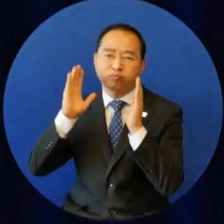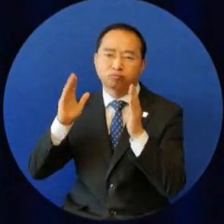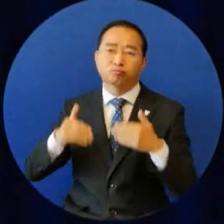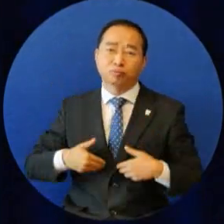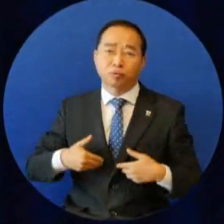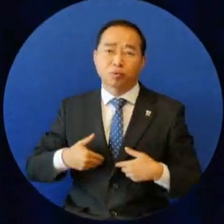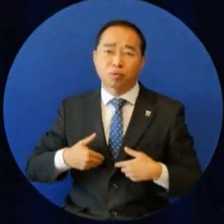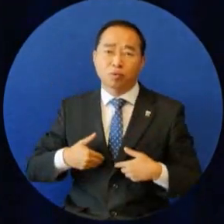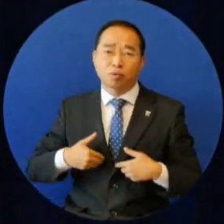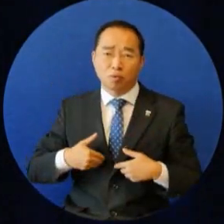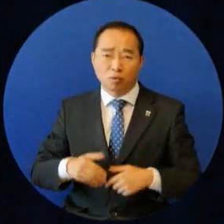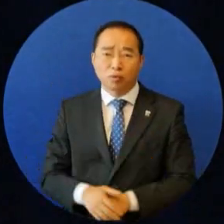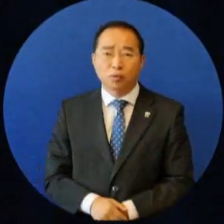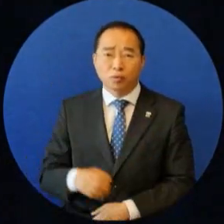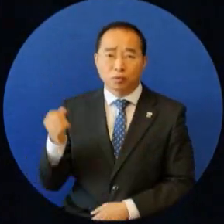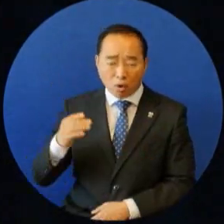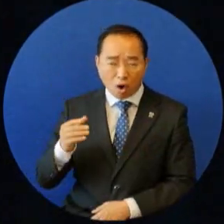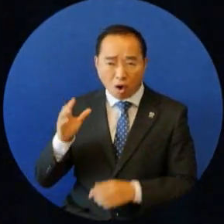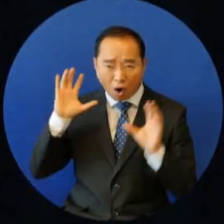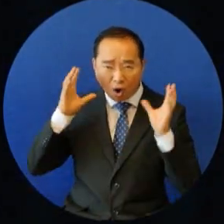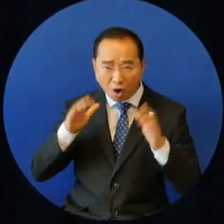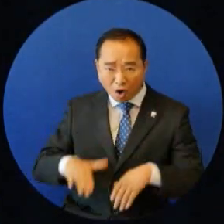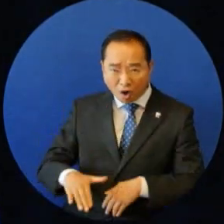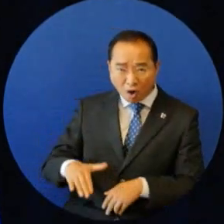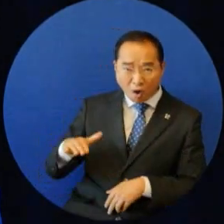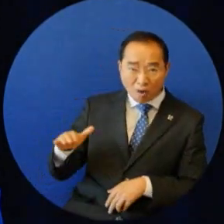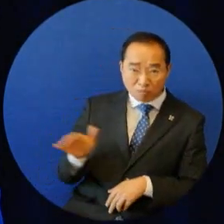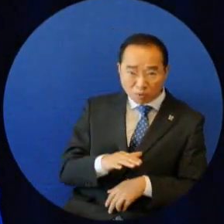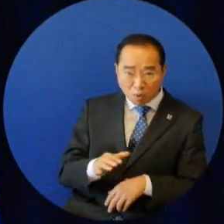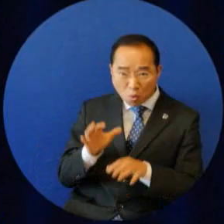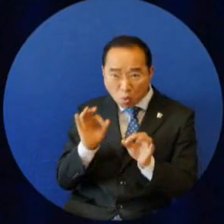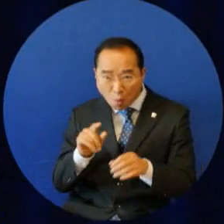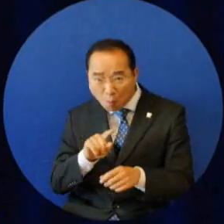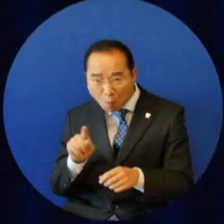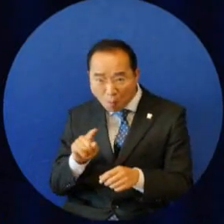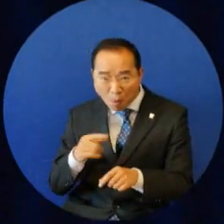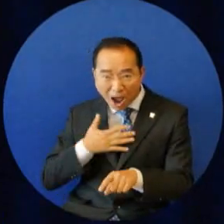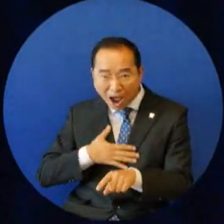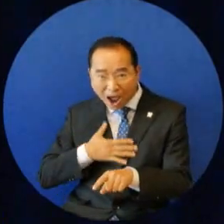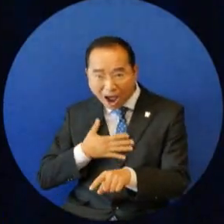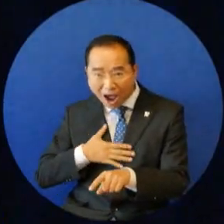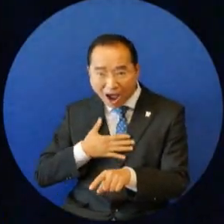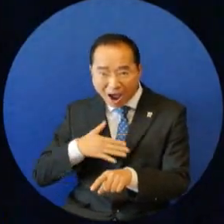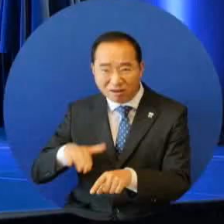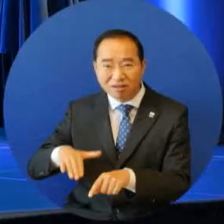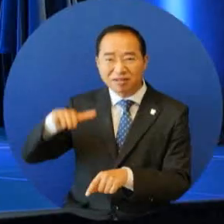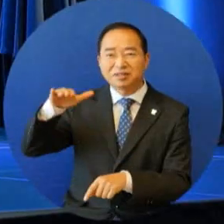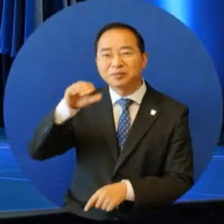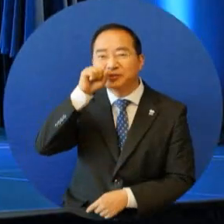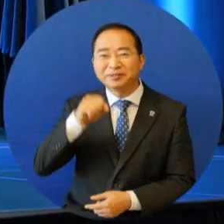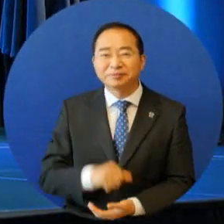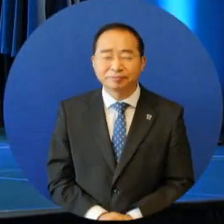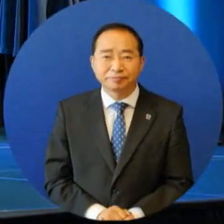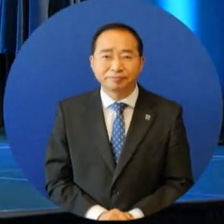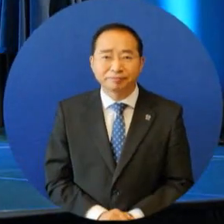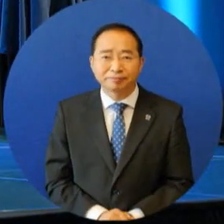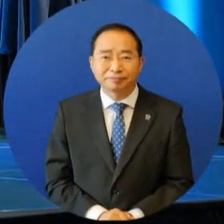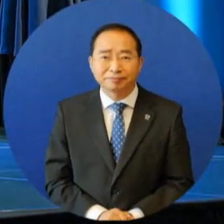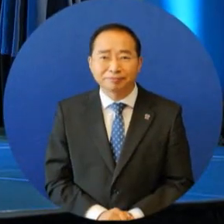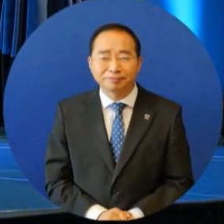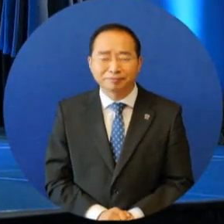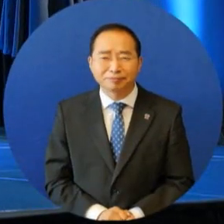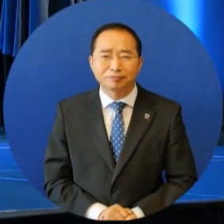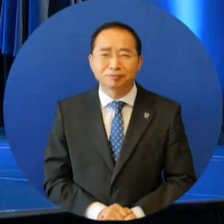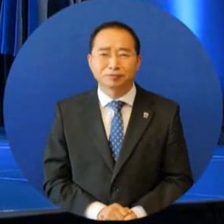그다음에 어렸을 때서부터 금융에 대해서 가까이 할수록 좋고요. 예. 근데 사실 누가